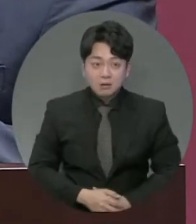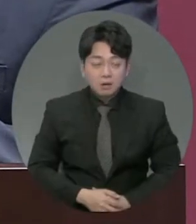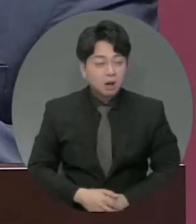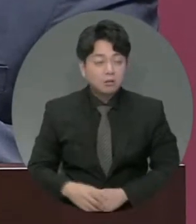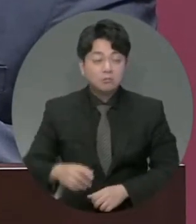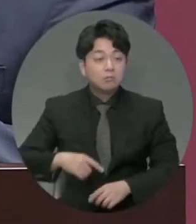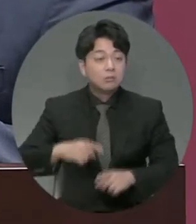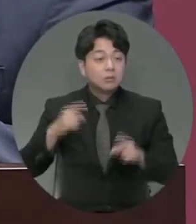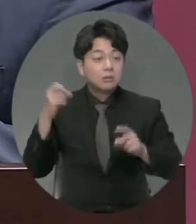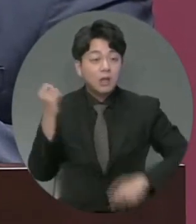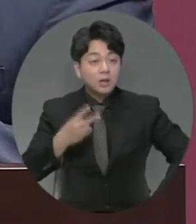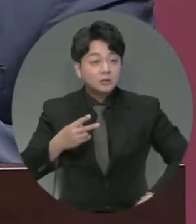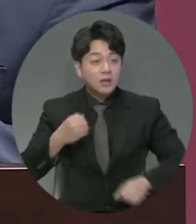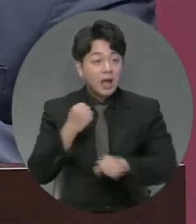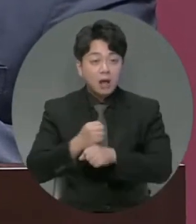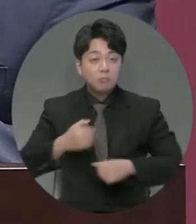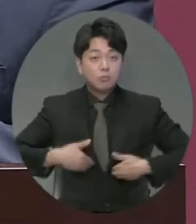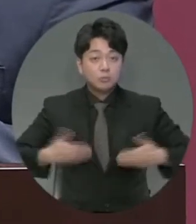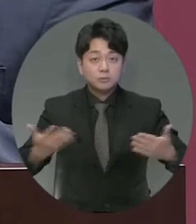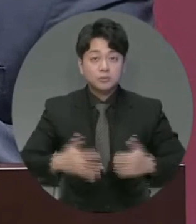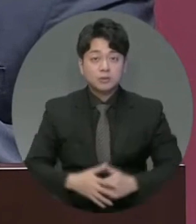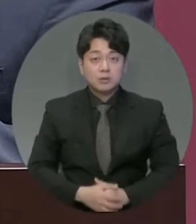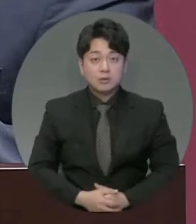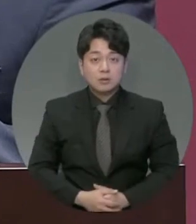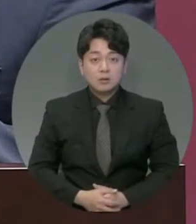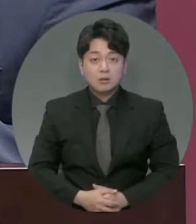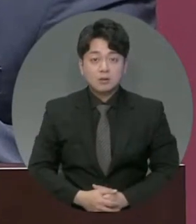그건 그럼 기존에 그 있는 자료를 정보 판단은 정보